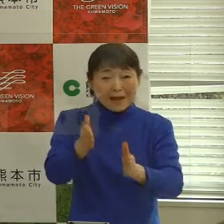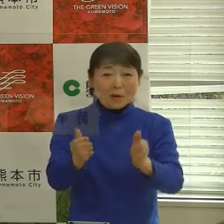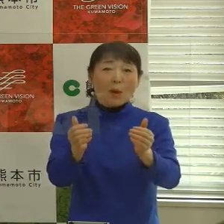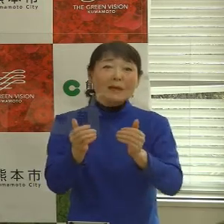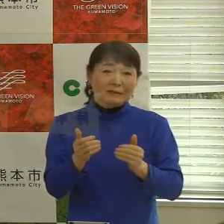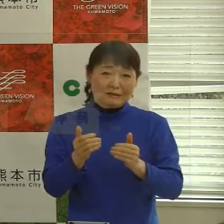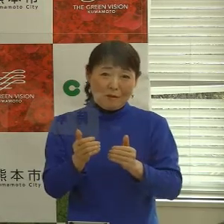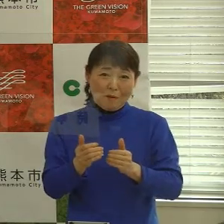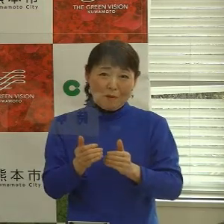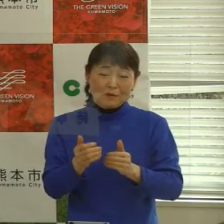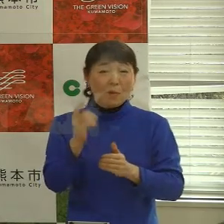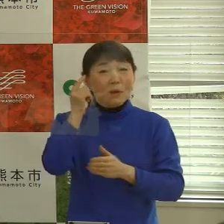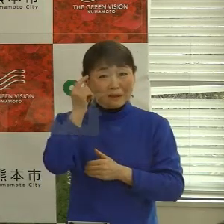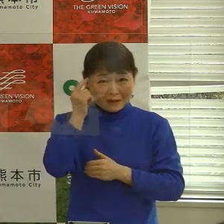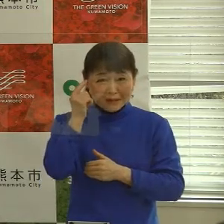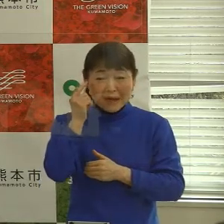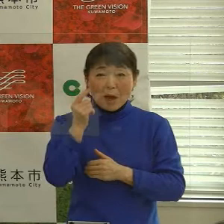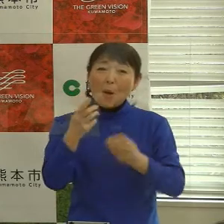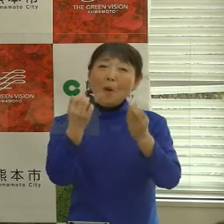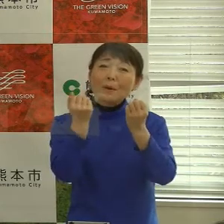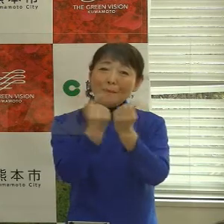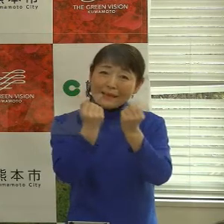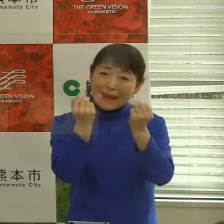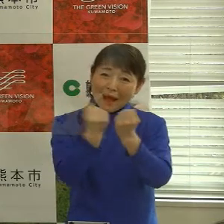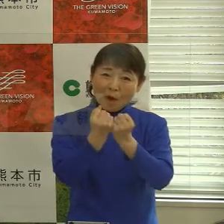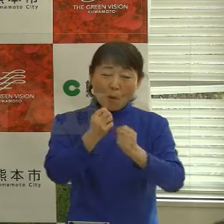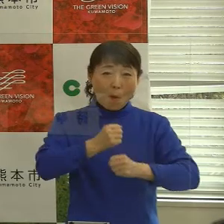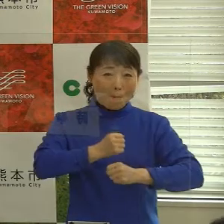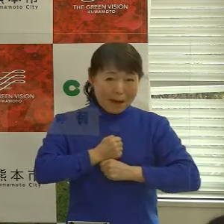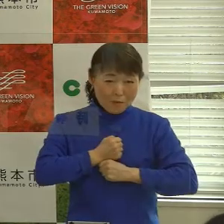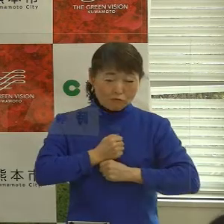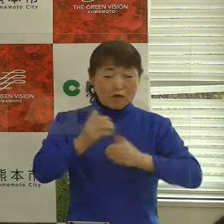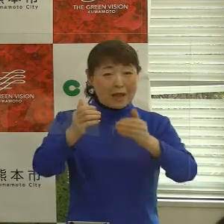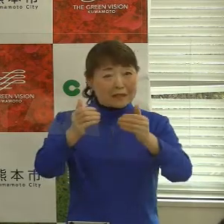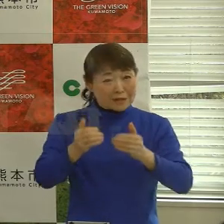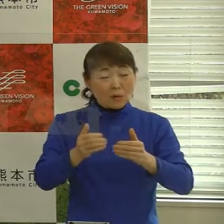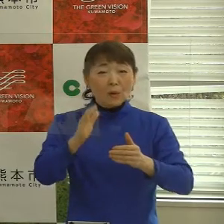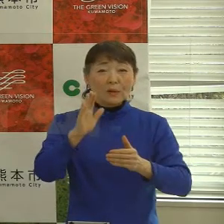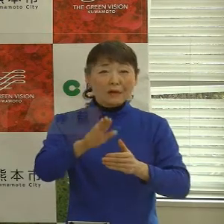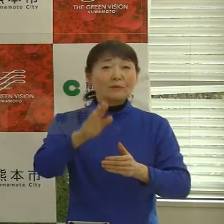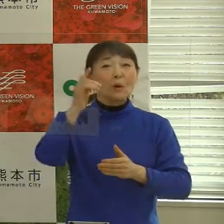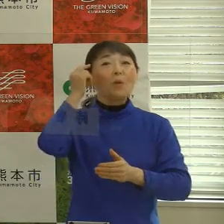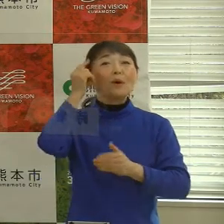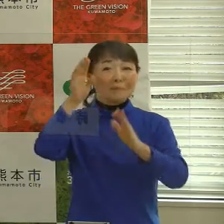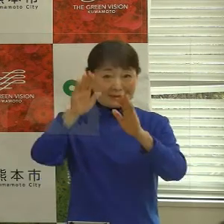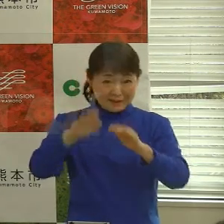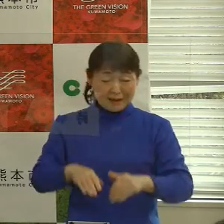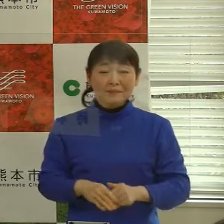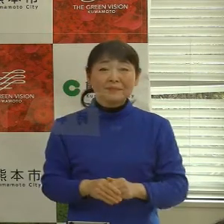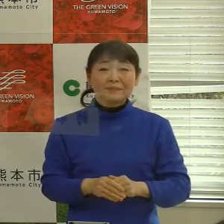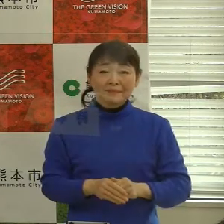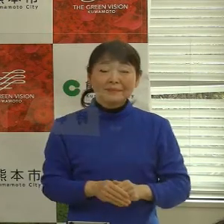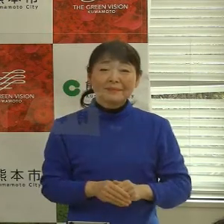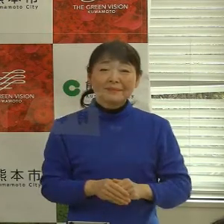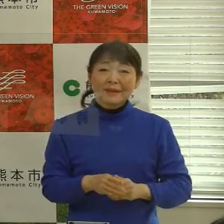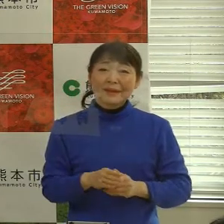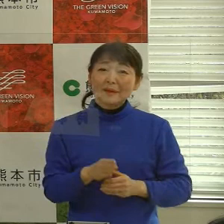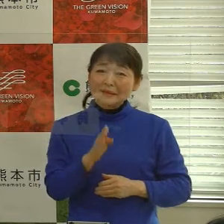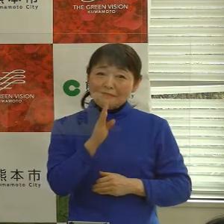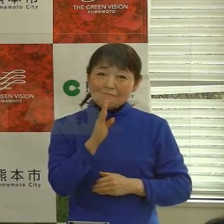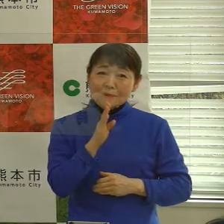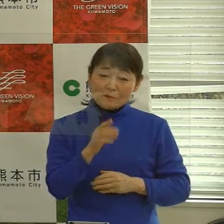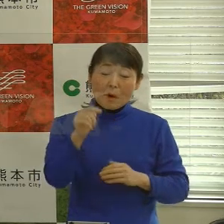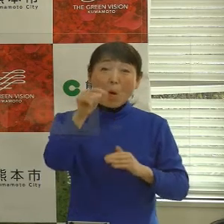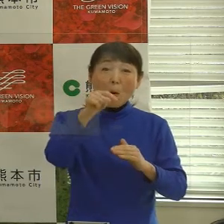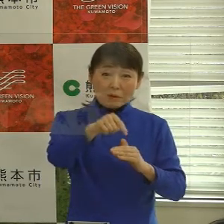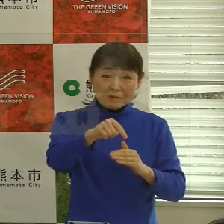煙家としてですね、やはりこのマナーを守っていくというのは必要性を感じましたので、で特に実はこの屋外